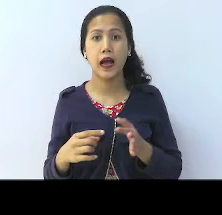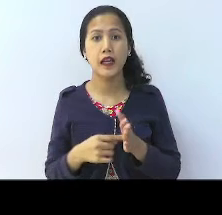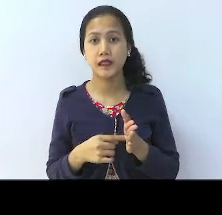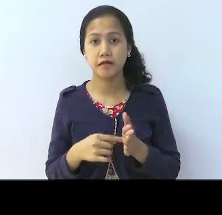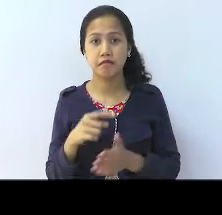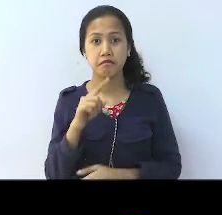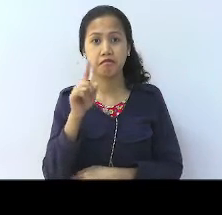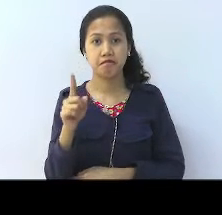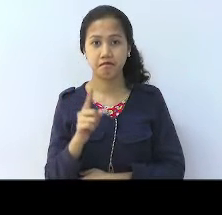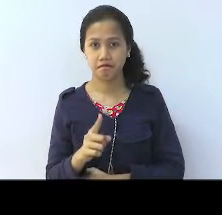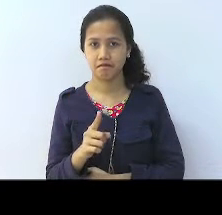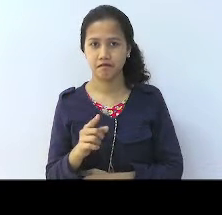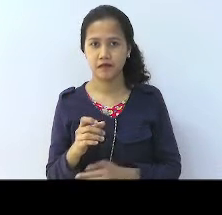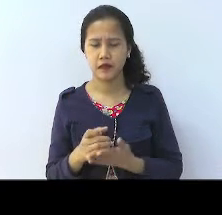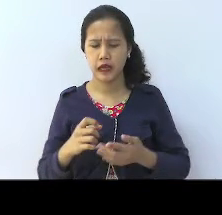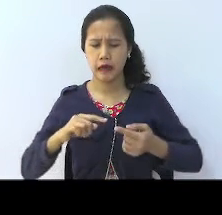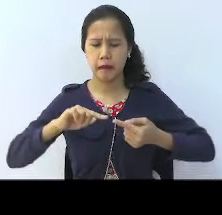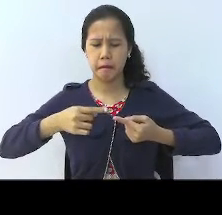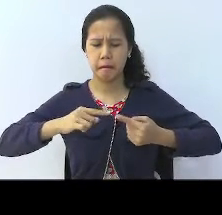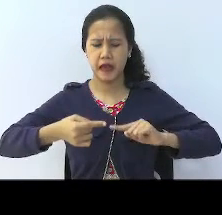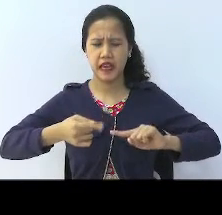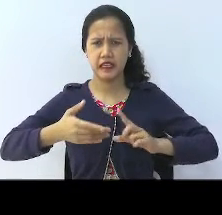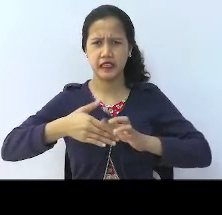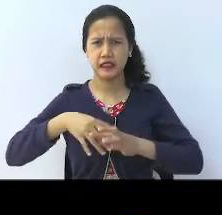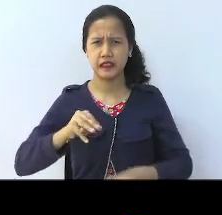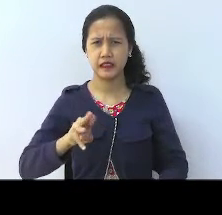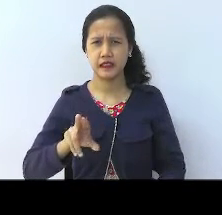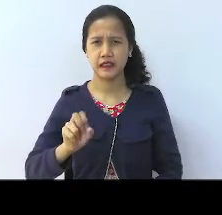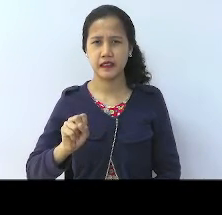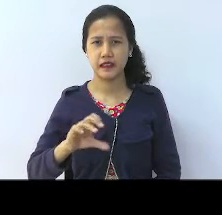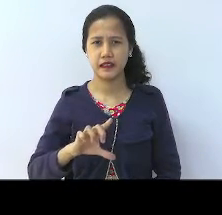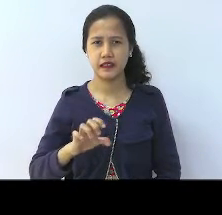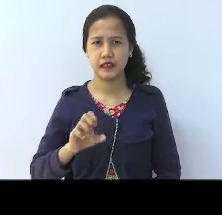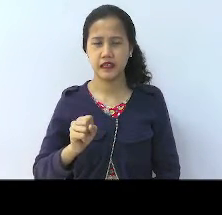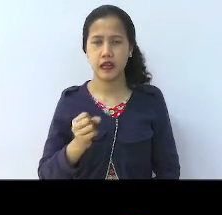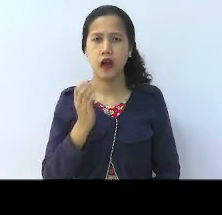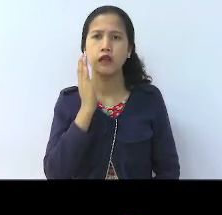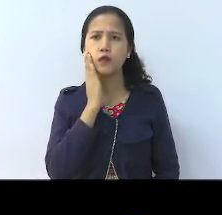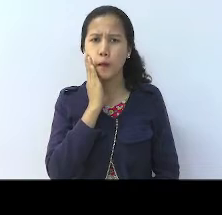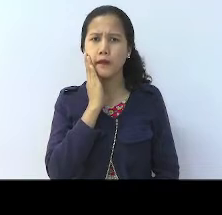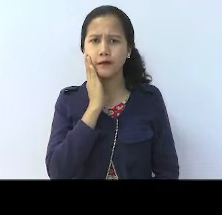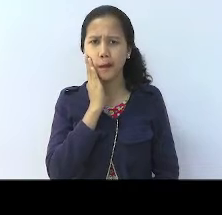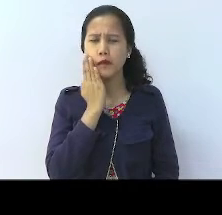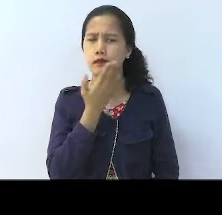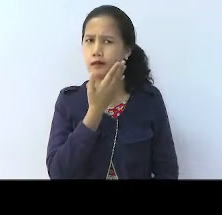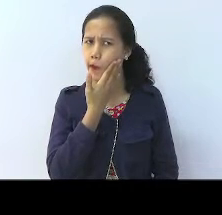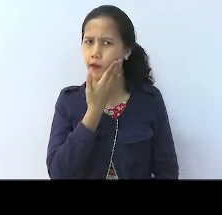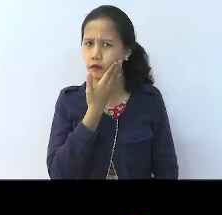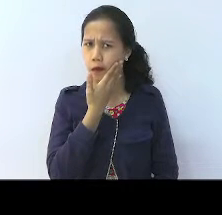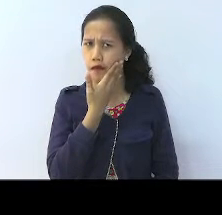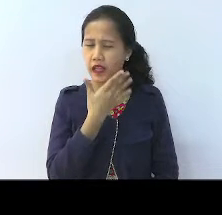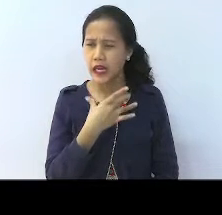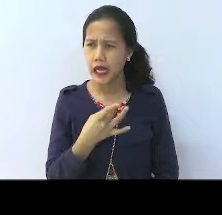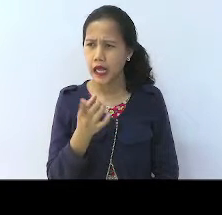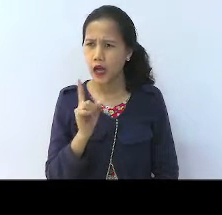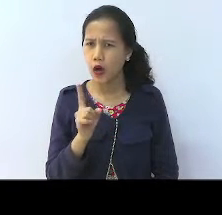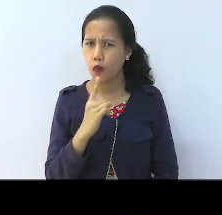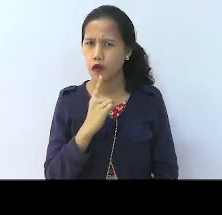nadapa ka, unang tumama yung baba mo, yun po, pwede po kayong magkaroon ng TMD. Ano ba ang